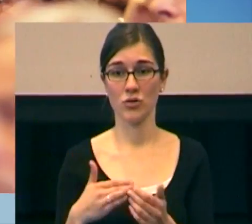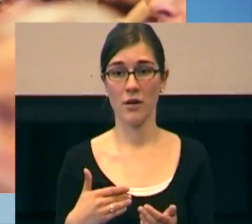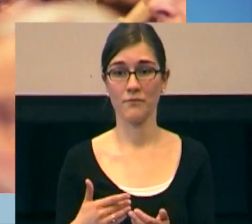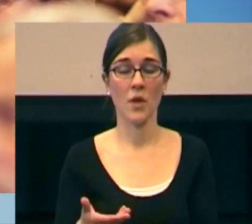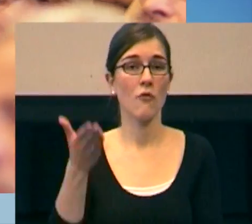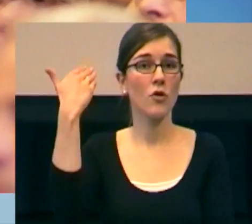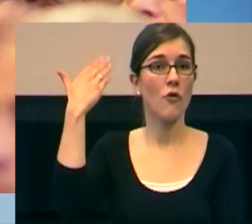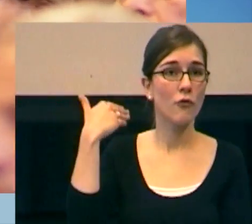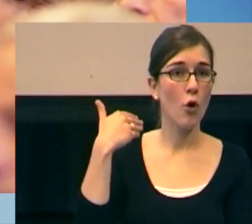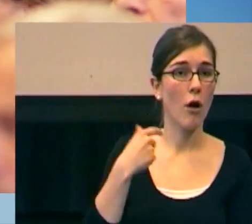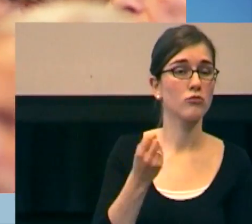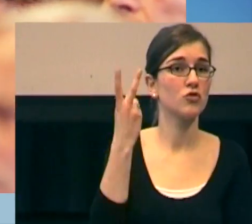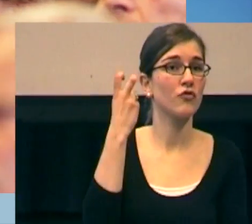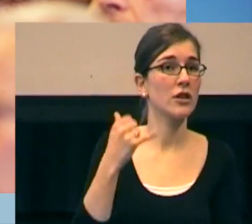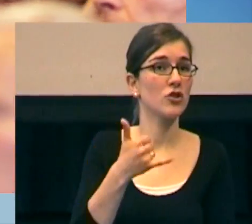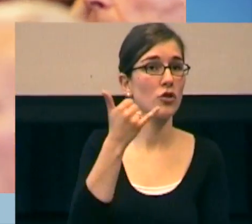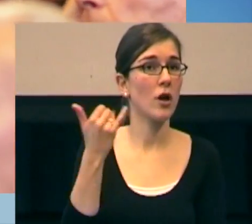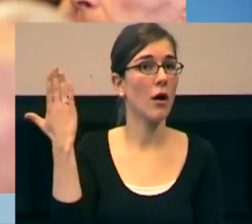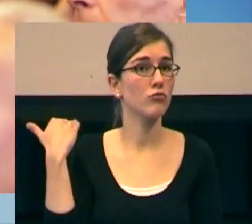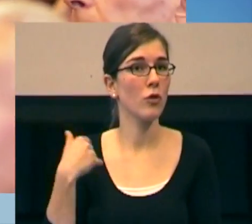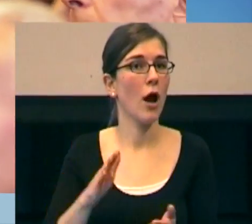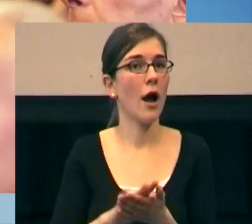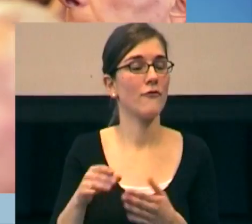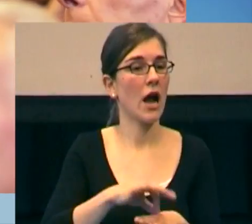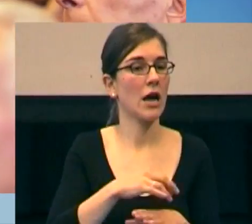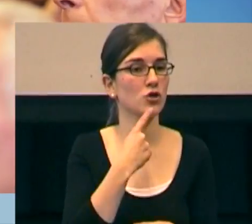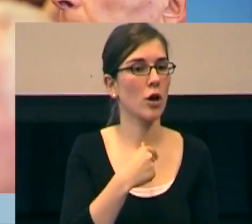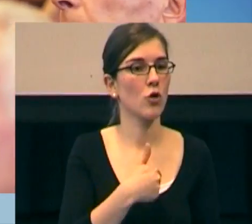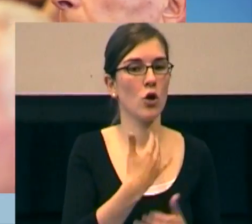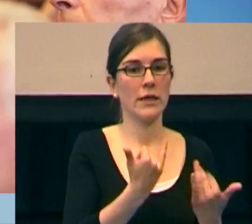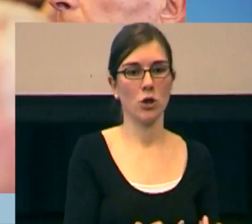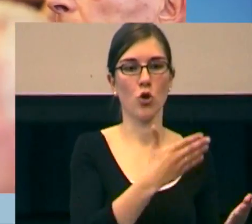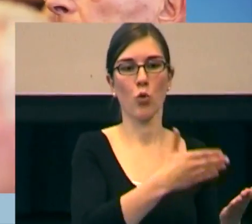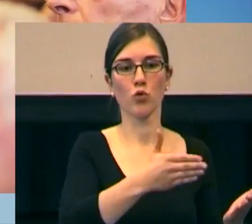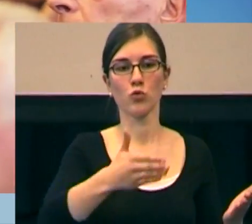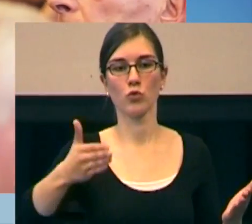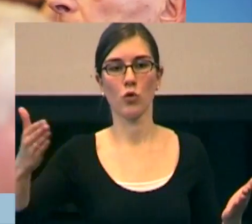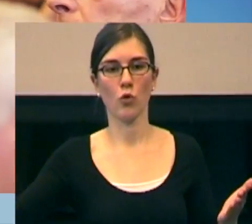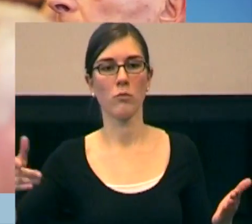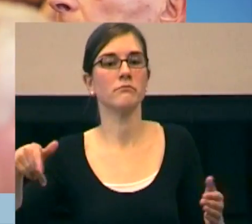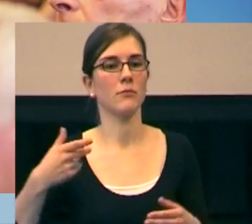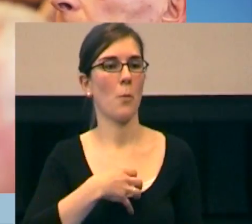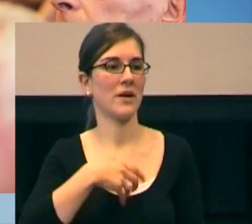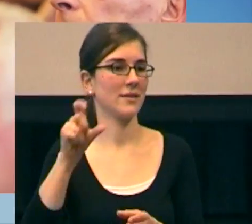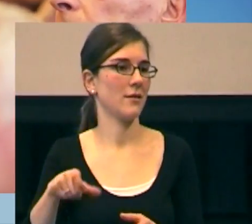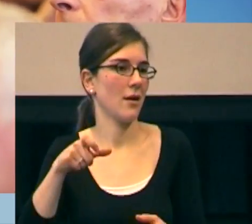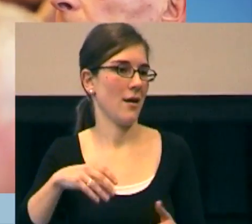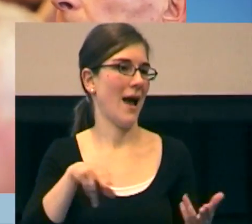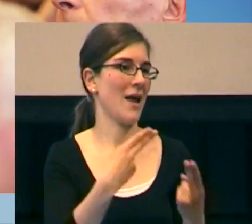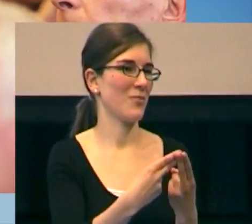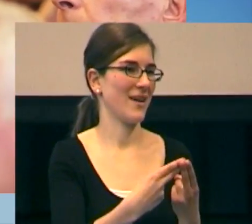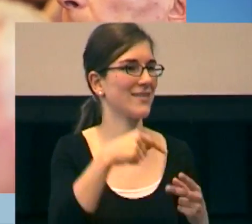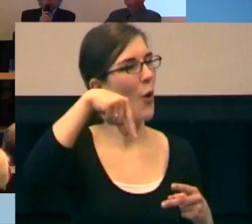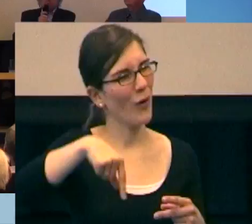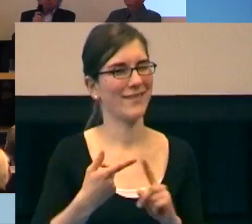30 Jahren war wo der Doktor gesagt hat und das wird jetzt gemacht und der nächste bitte ich denke mir da müssen wir anders mit ihm umgehen und da gehen wir auch anders ich hoffe es zumindest